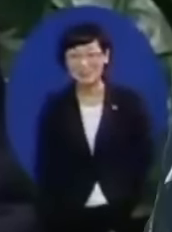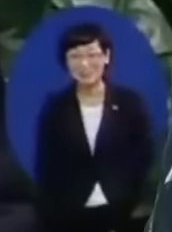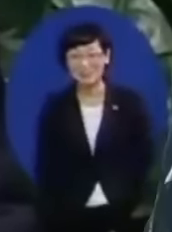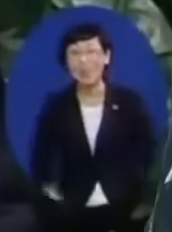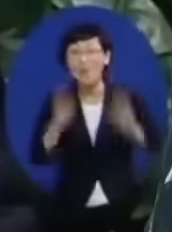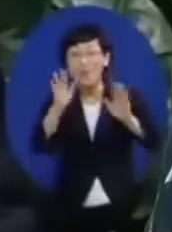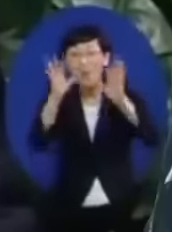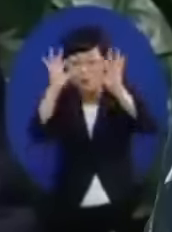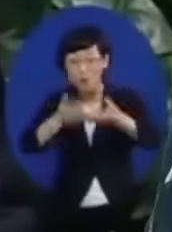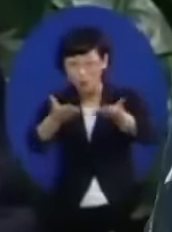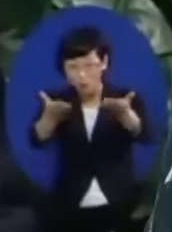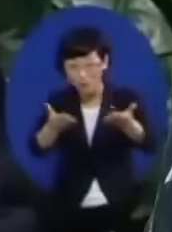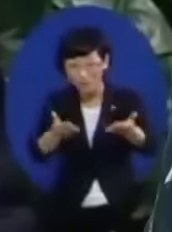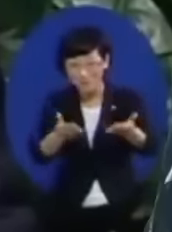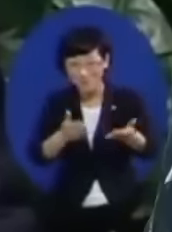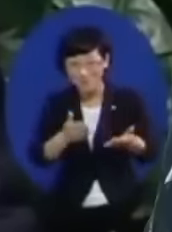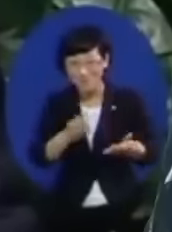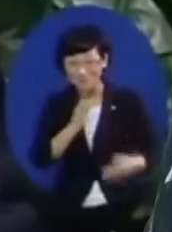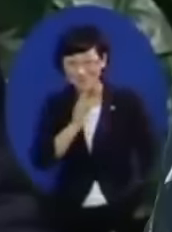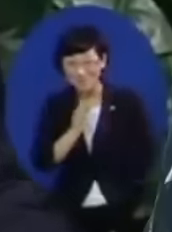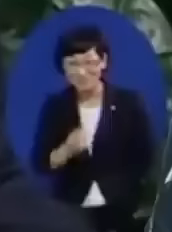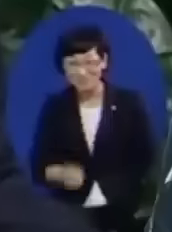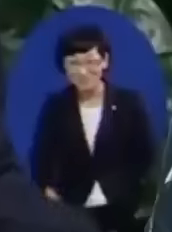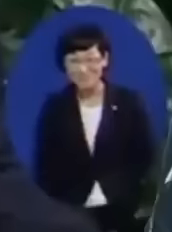오늘 보여드릴까요?